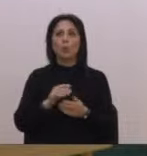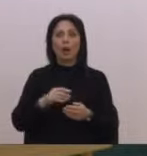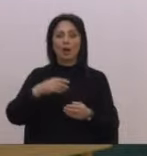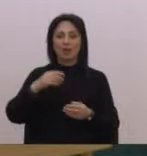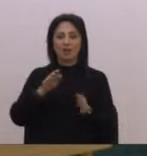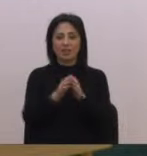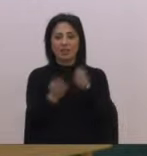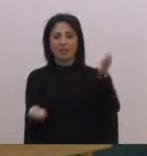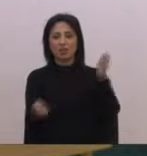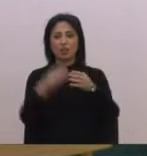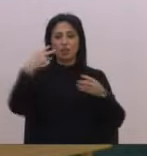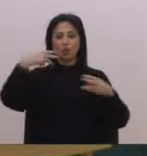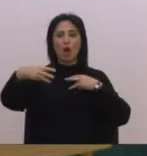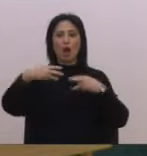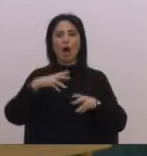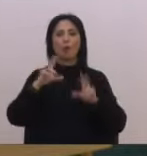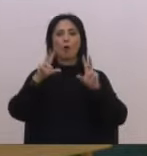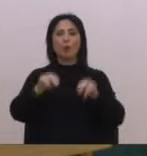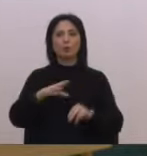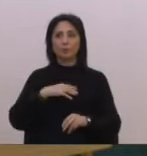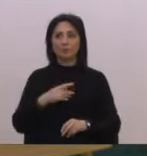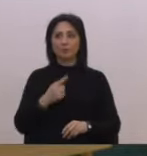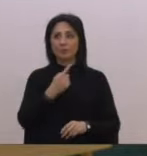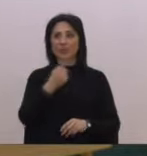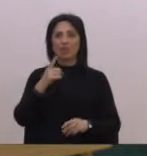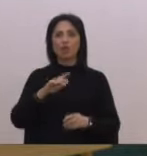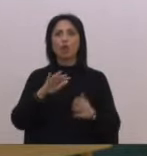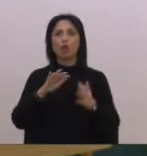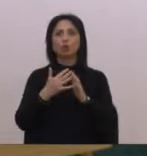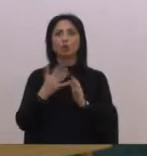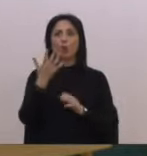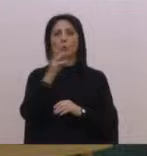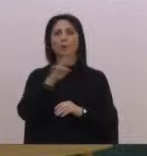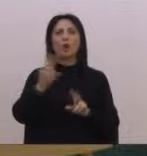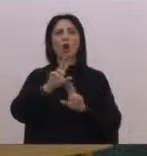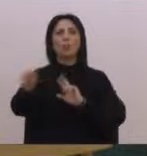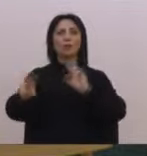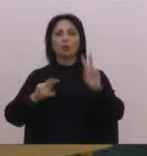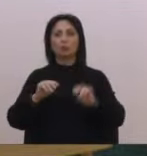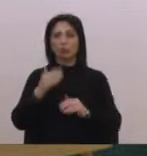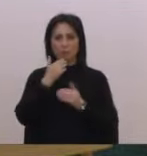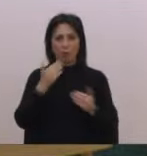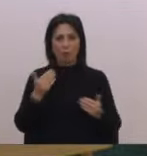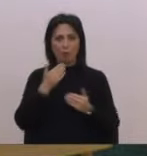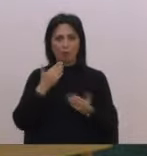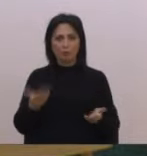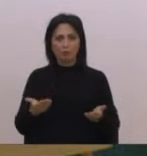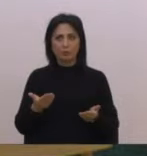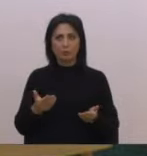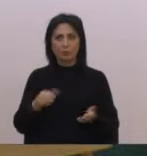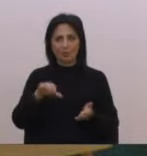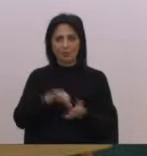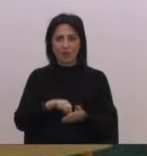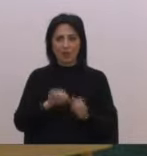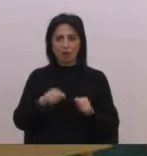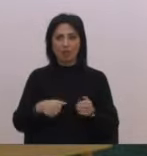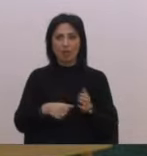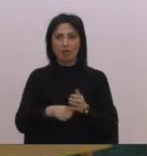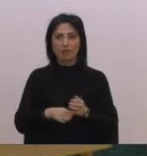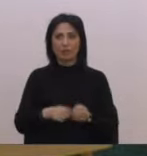პირდებოდით საქართველოს მოქალაქეებს, თითო სოფელს 5 მილიონს პირდებოდით, რომ ბოლო-ბოლო დააყენოს საშველი